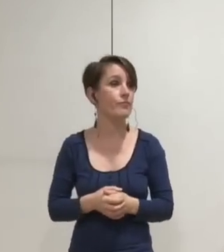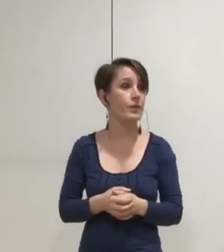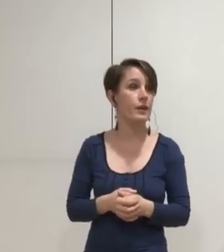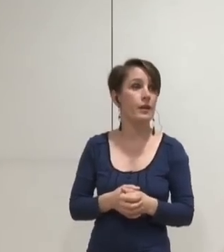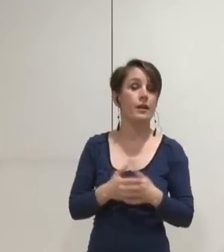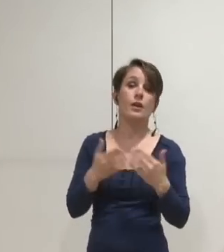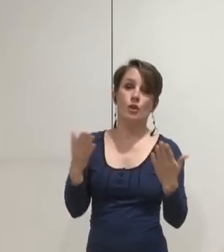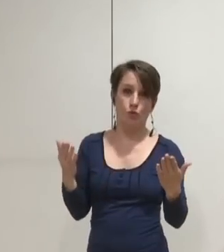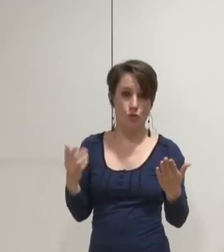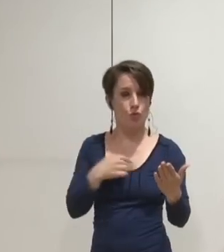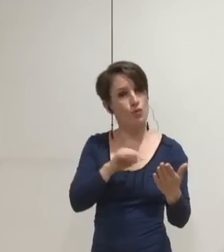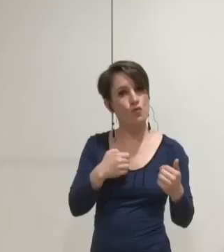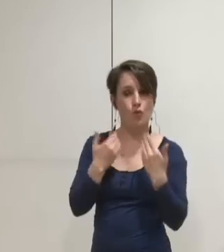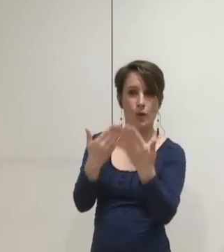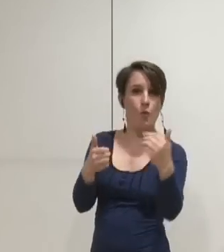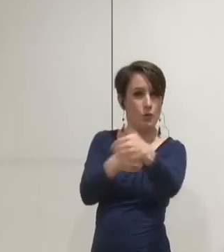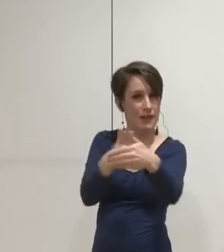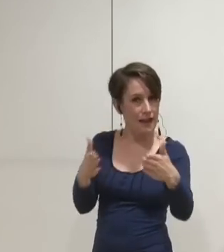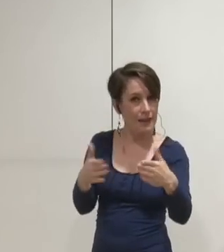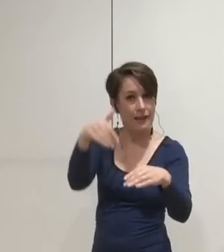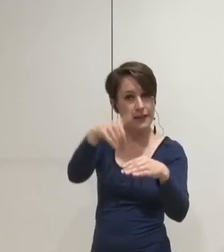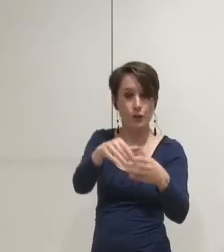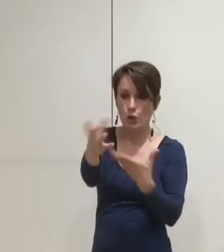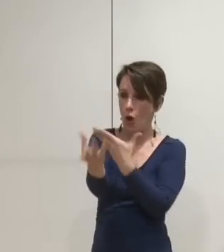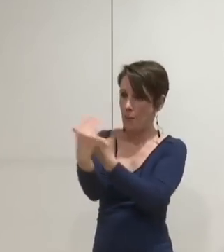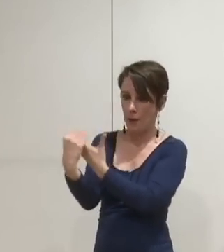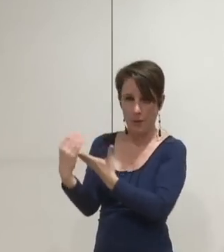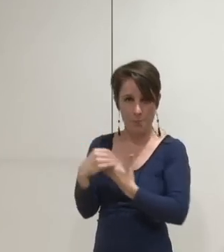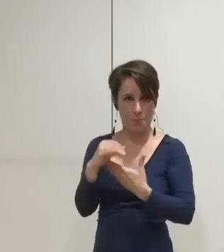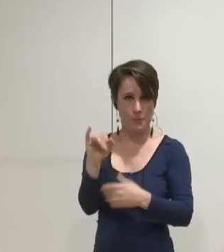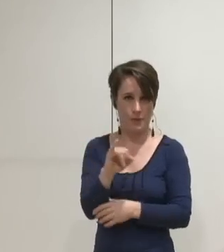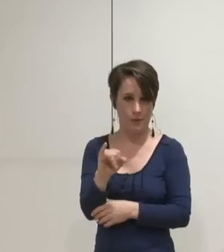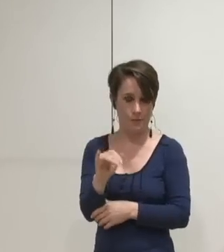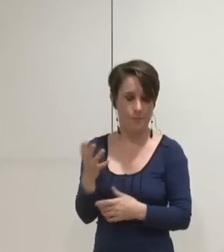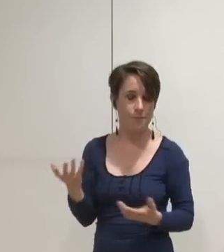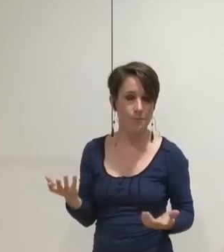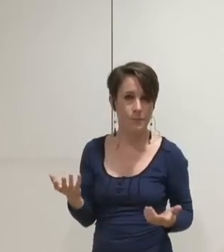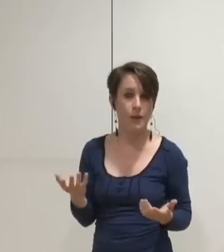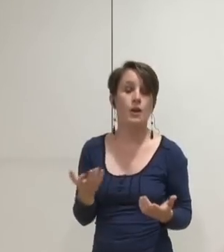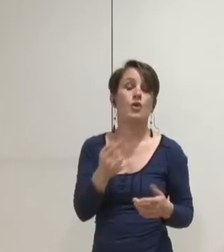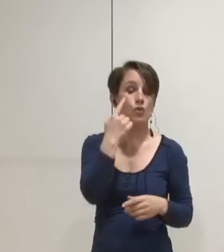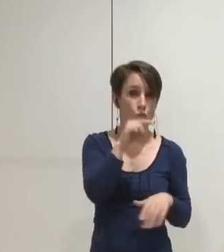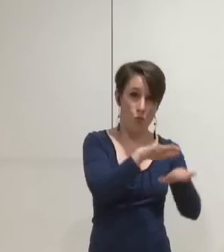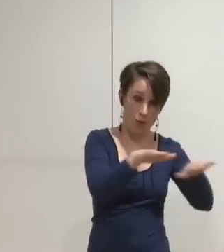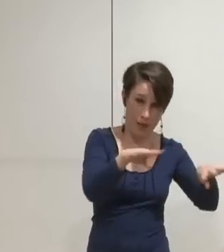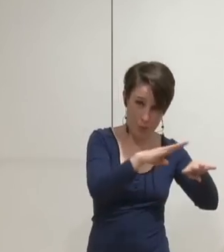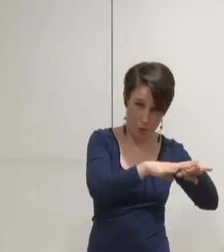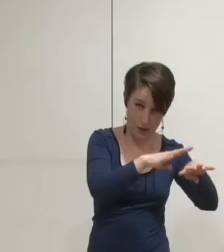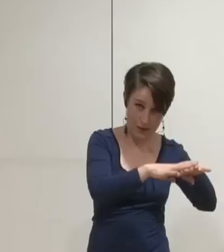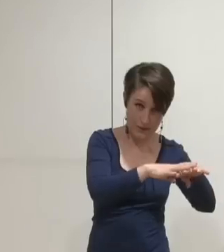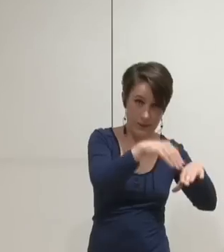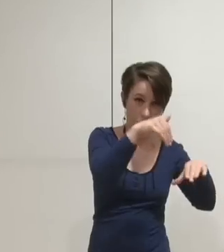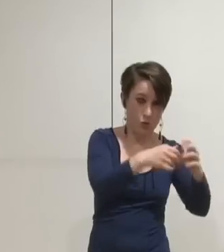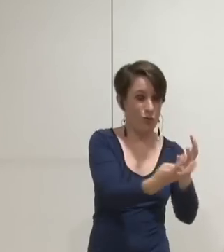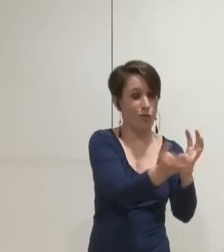cadre et une composition composition des personnes qui vont pour les conseils citoyens politiques de la ville et tablees de quartier entre 15